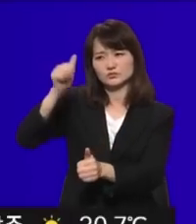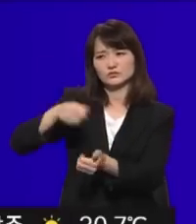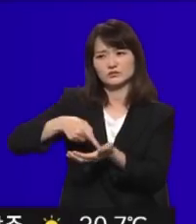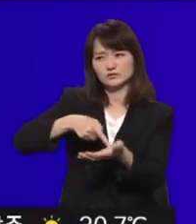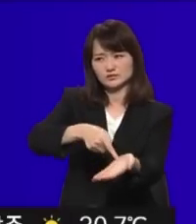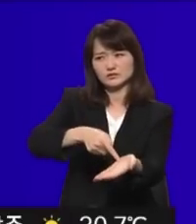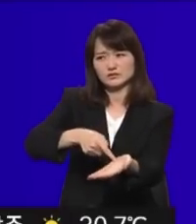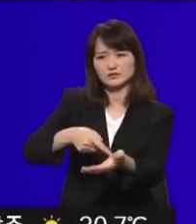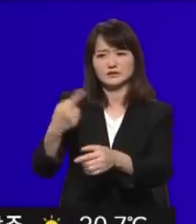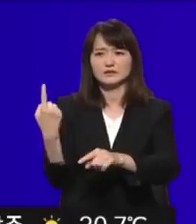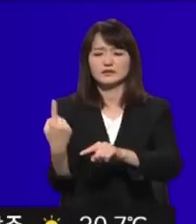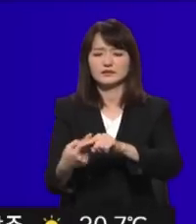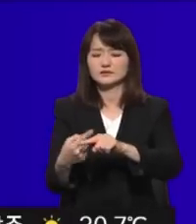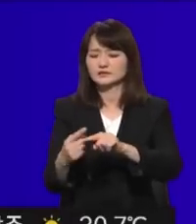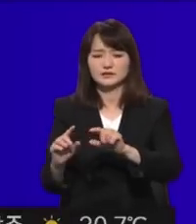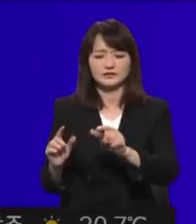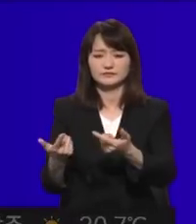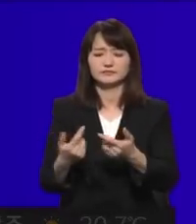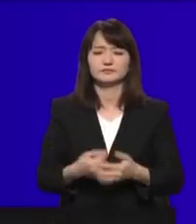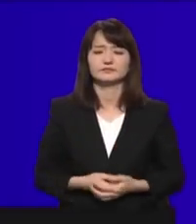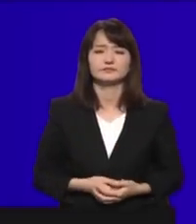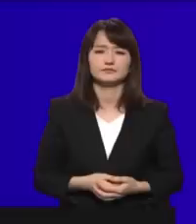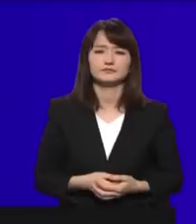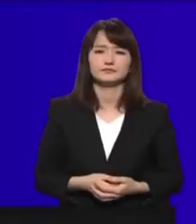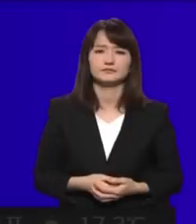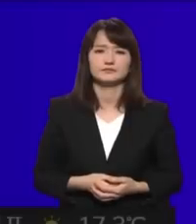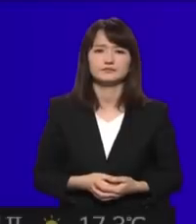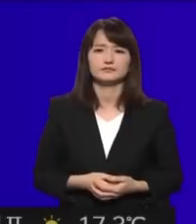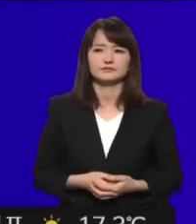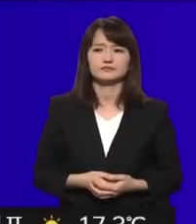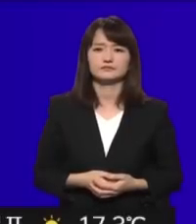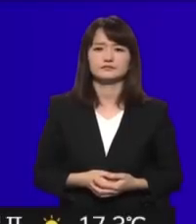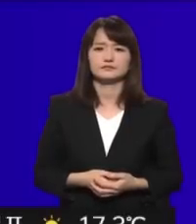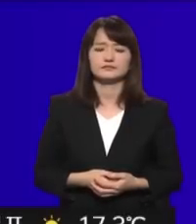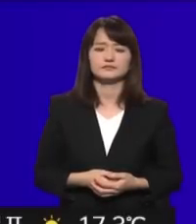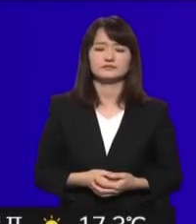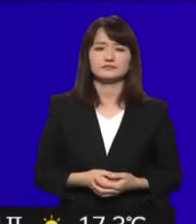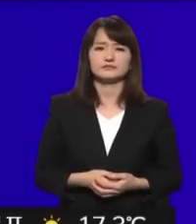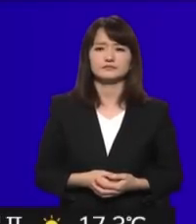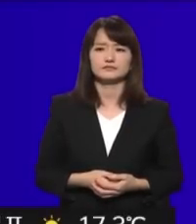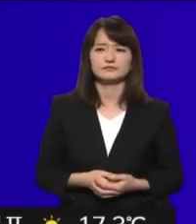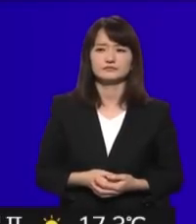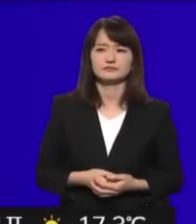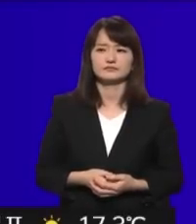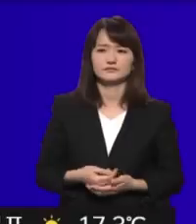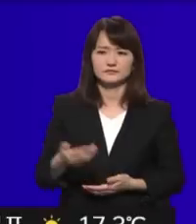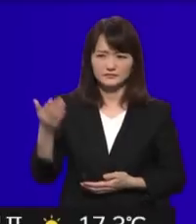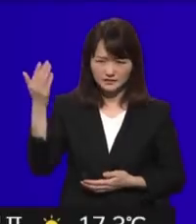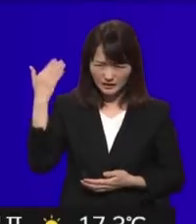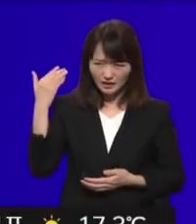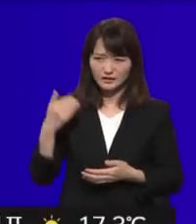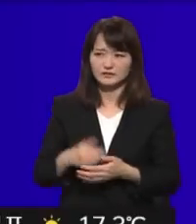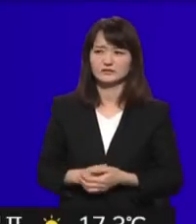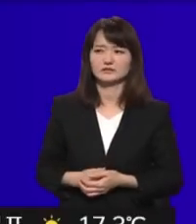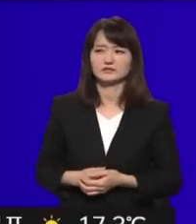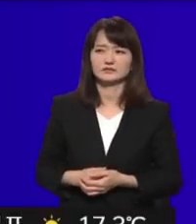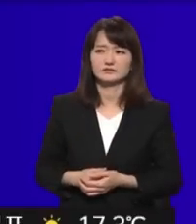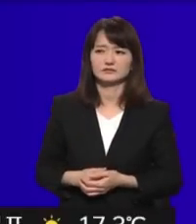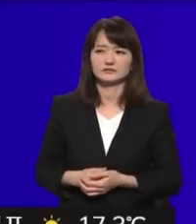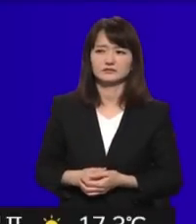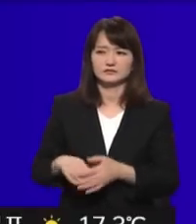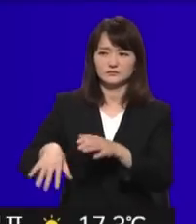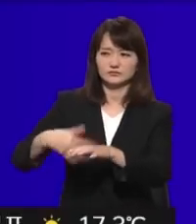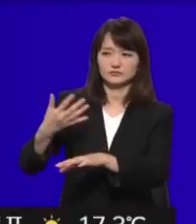대통령을 얘기하는 거죠 과거에 무위재판에서 사용을 구성했던 건데 그거는 영웅담으로 보면서 불과 몇 살